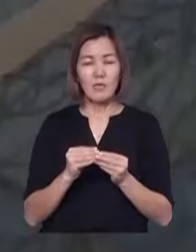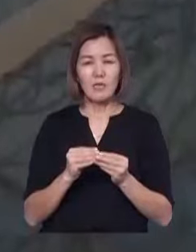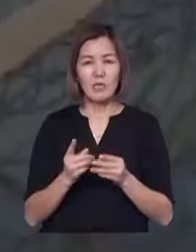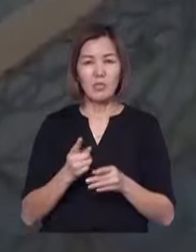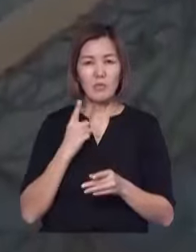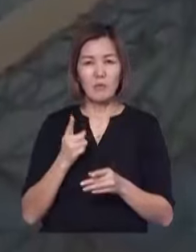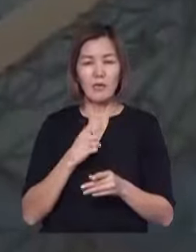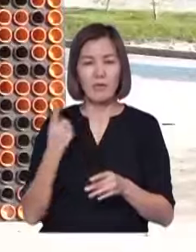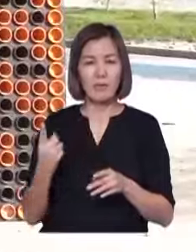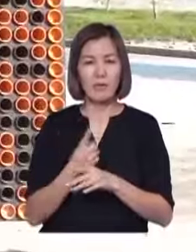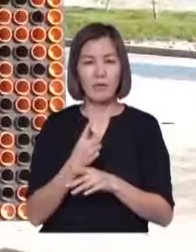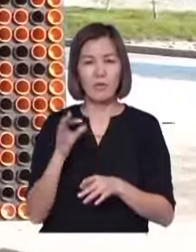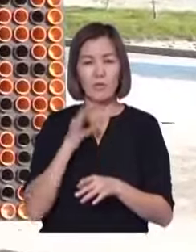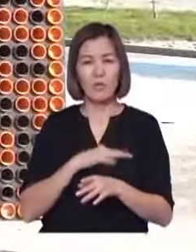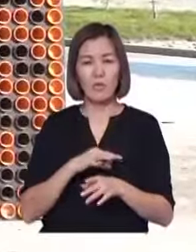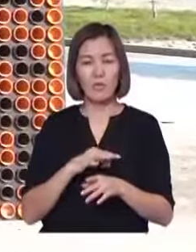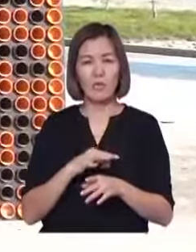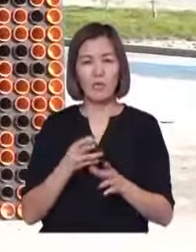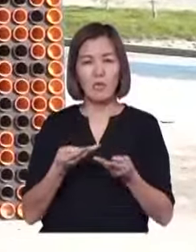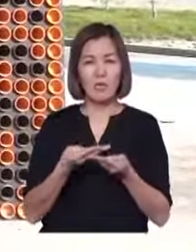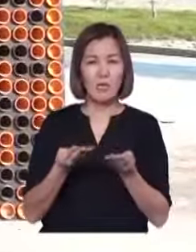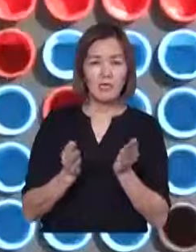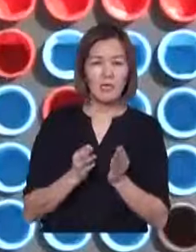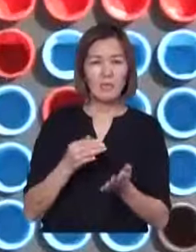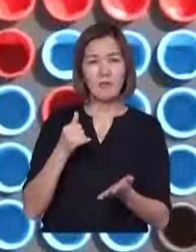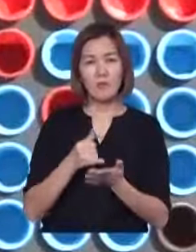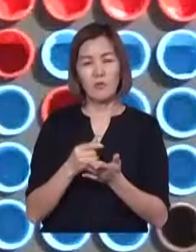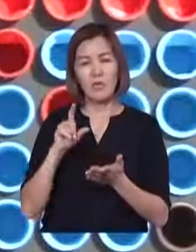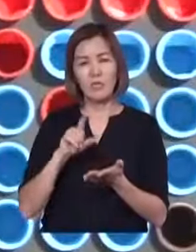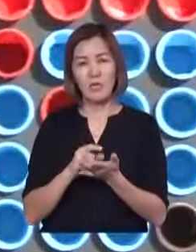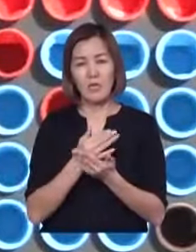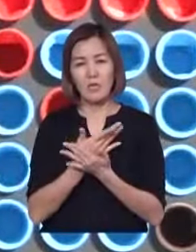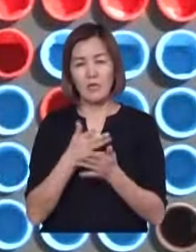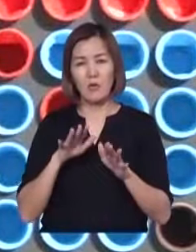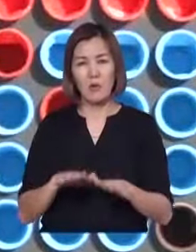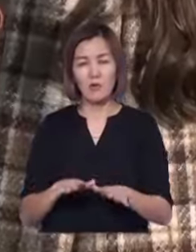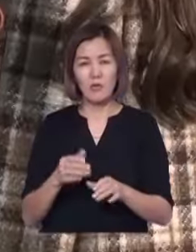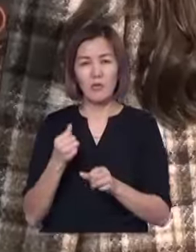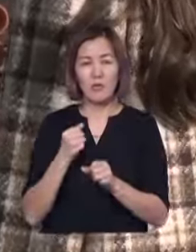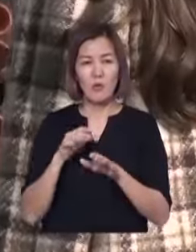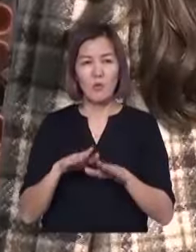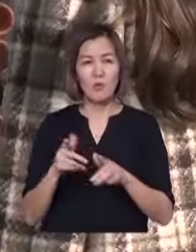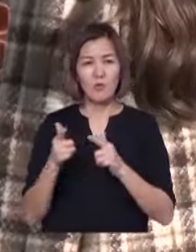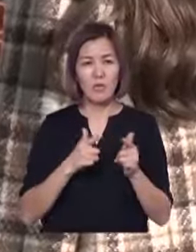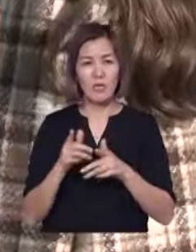шеберлері бір рет қолданылатын ыдыстардан фотоға түсетін арнайы орын дайындаған.